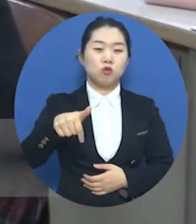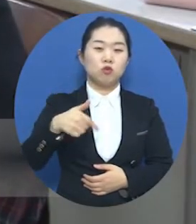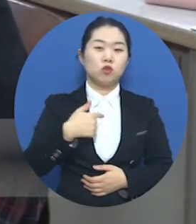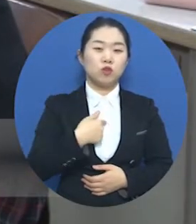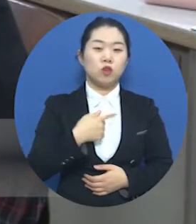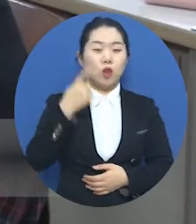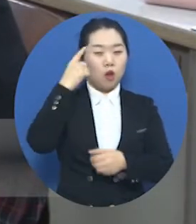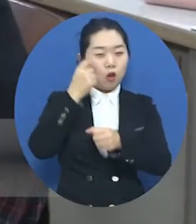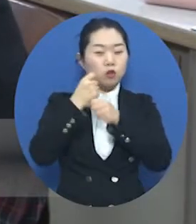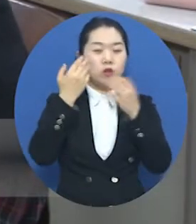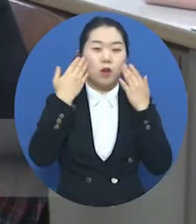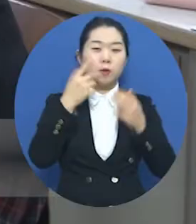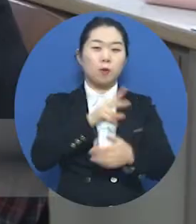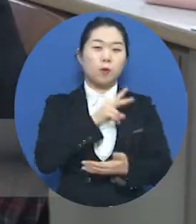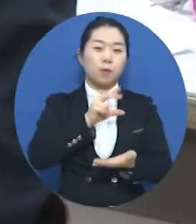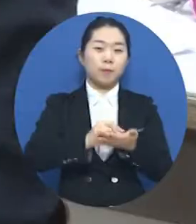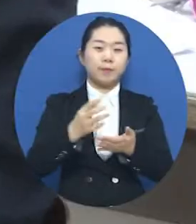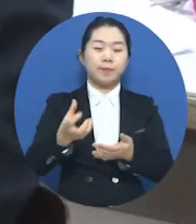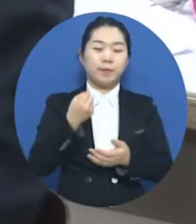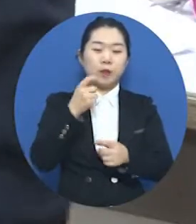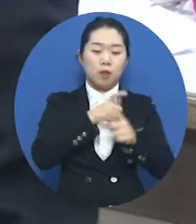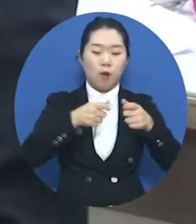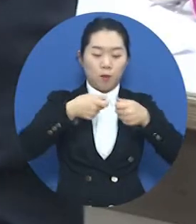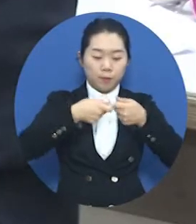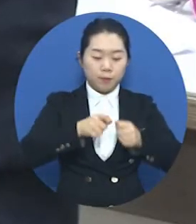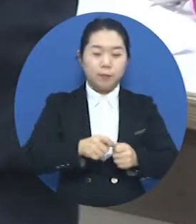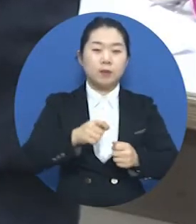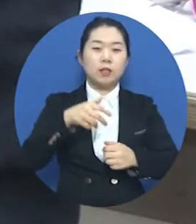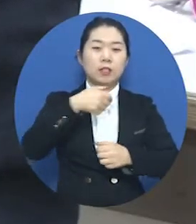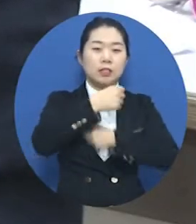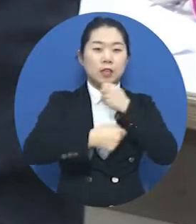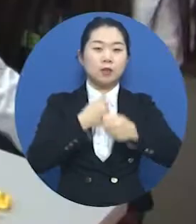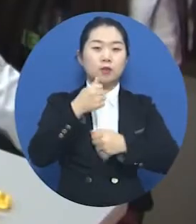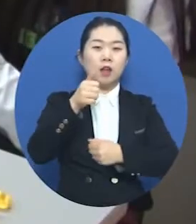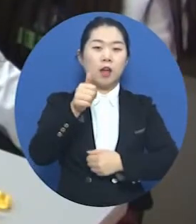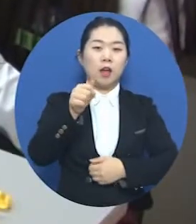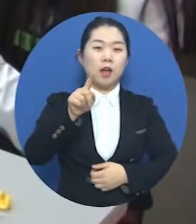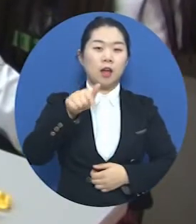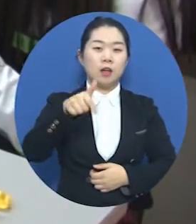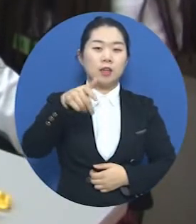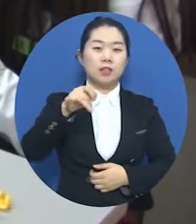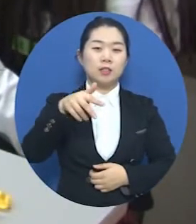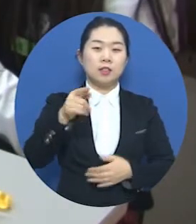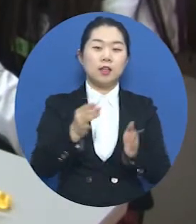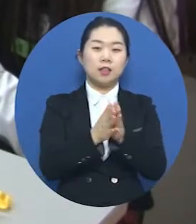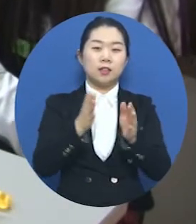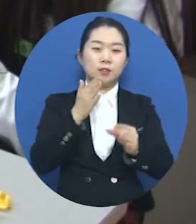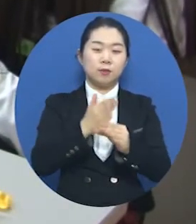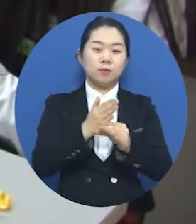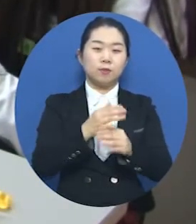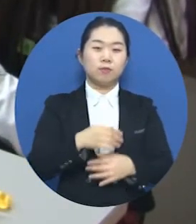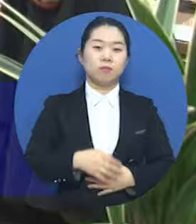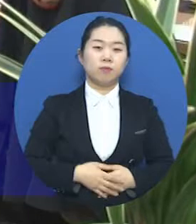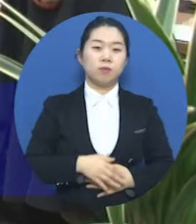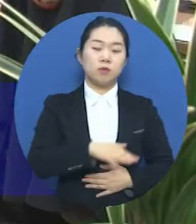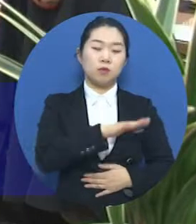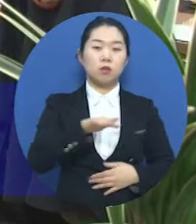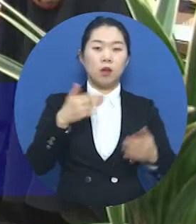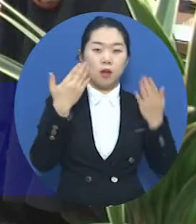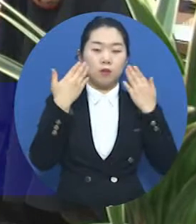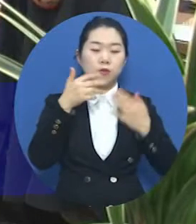운영이라는 연구학교 타이틀을 가지고 좀더 내실 있고 짜임새 있게 자유학기제를 시행하고 있습니다.